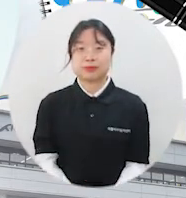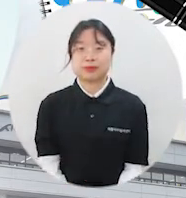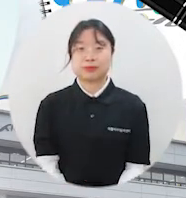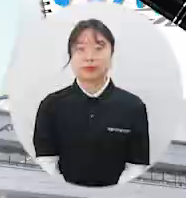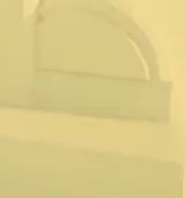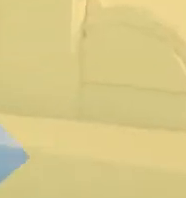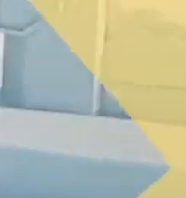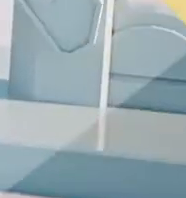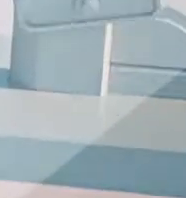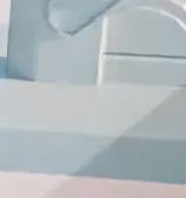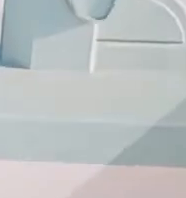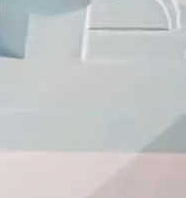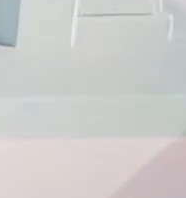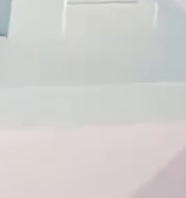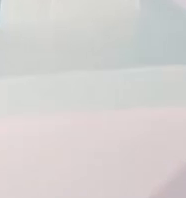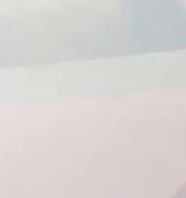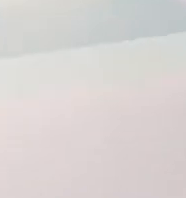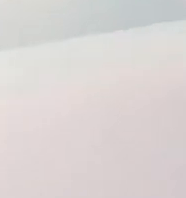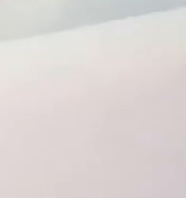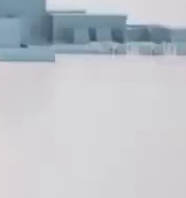바랍니다.